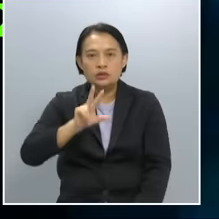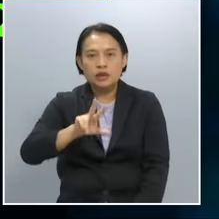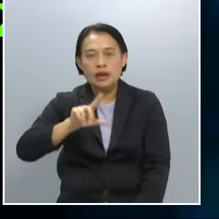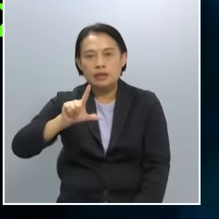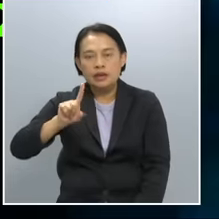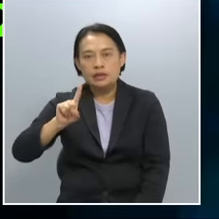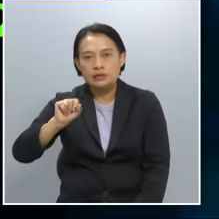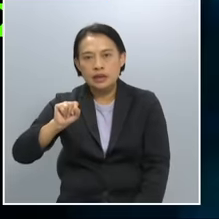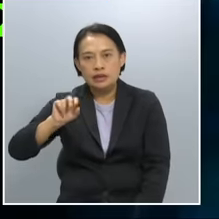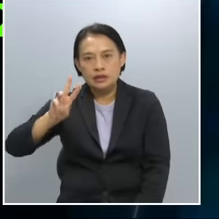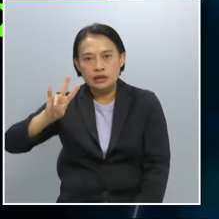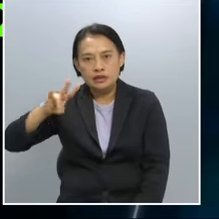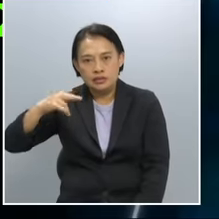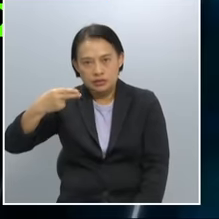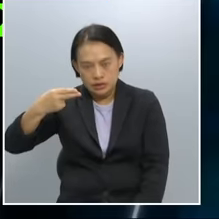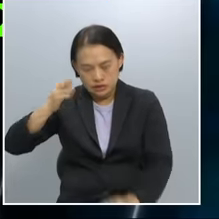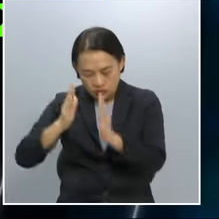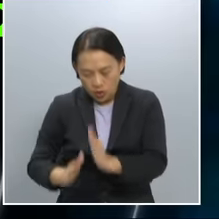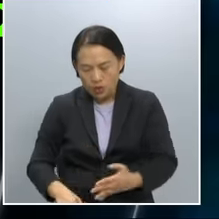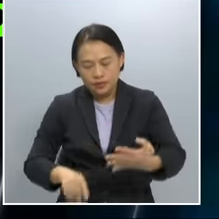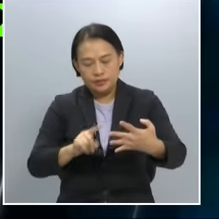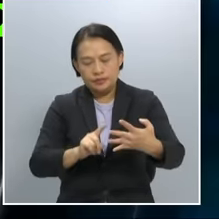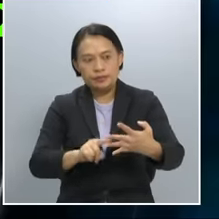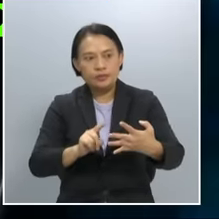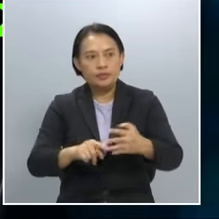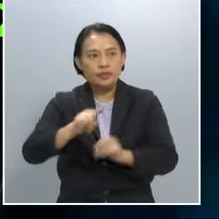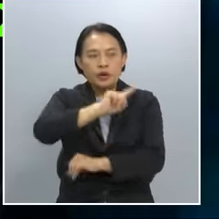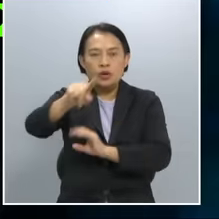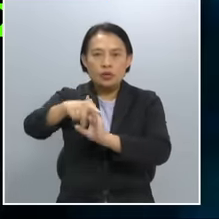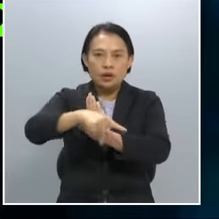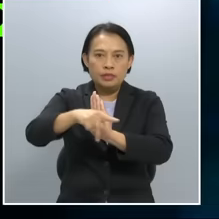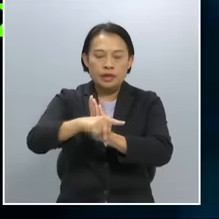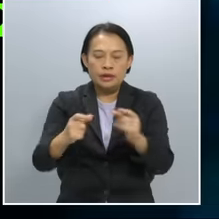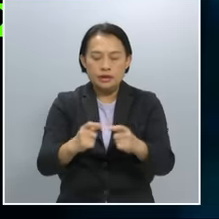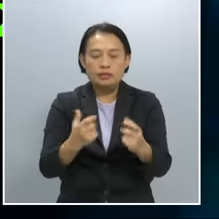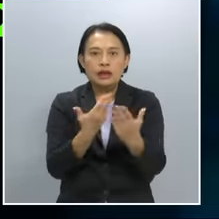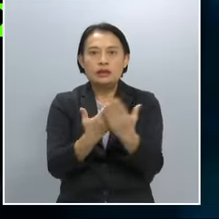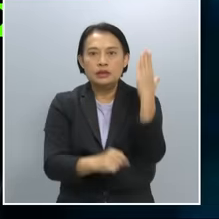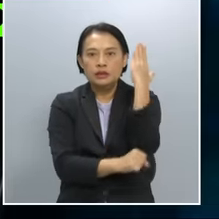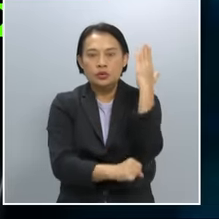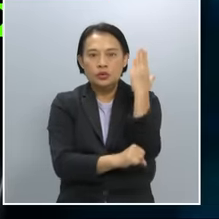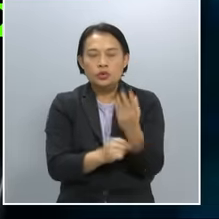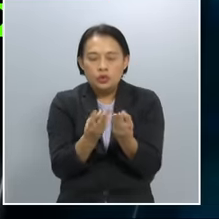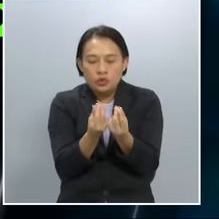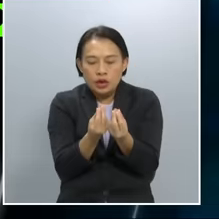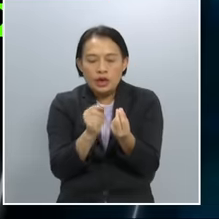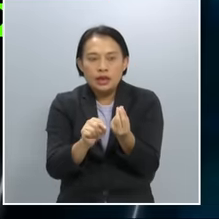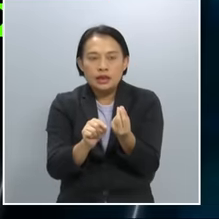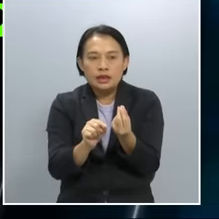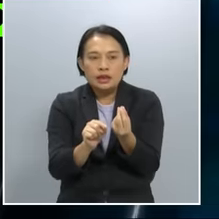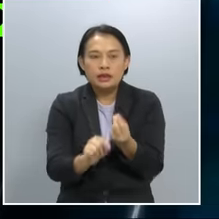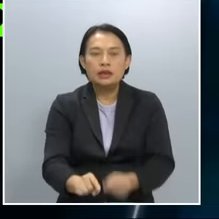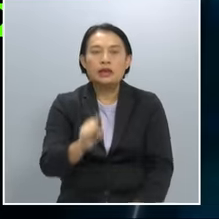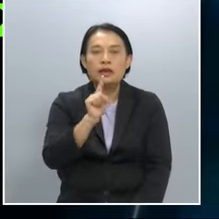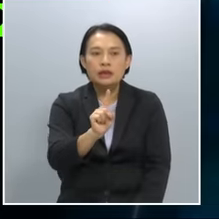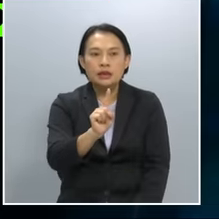3,170,000 คนวันพฤหัสโอนอีกเฉพาะผู้ถือบัตรคนจนลงท้ายเลขหลักที่13 1หรือ